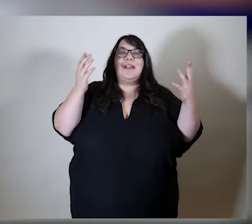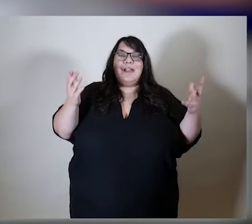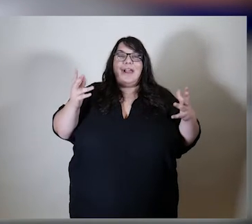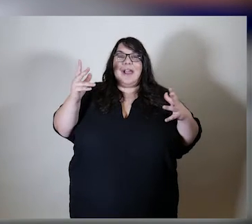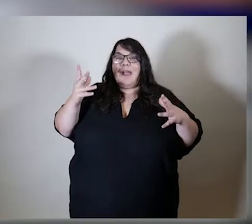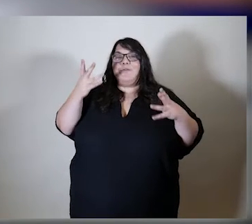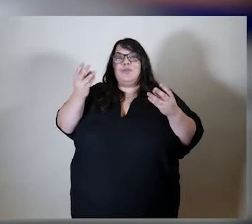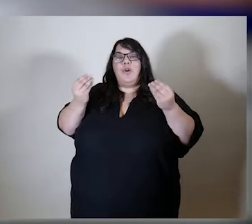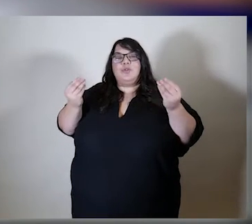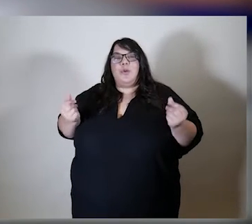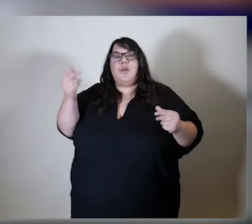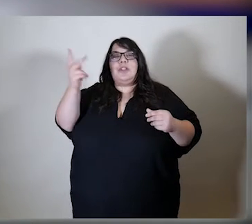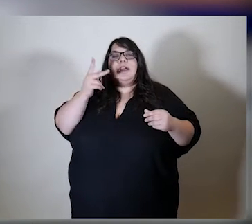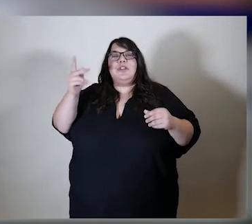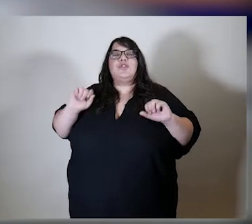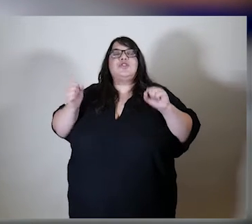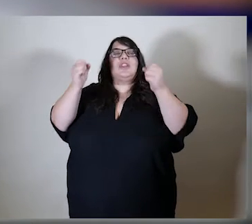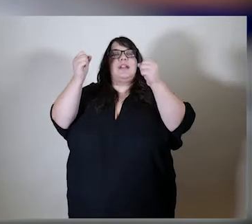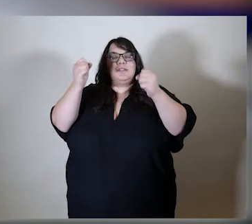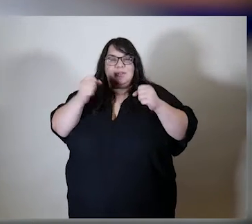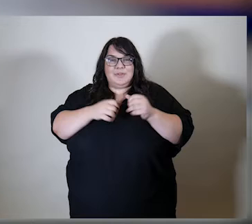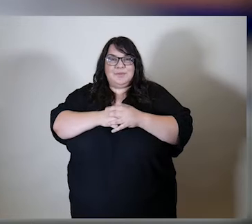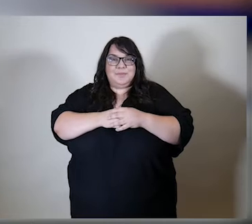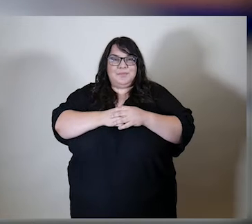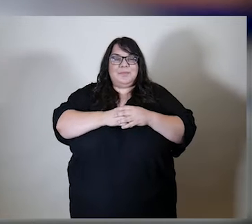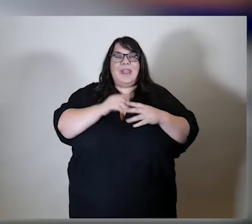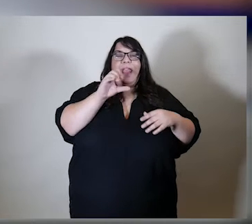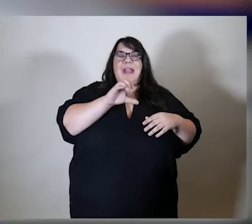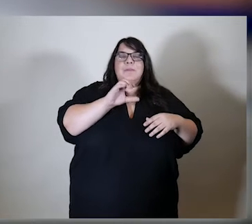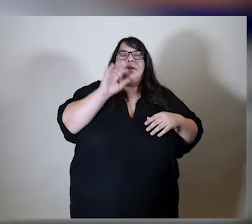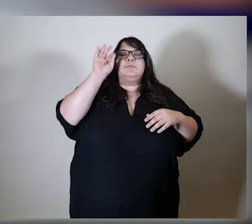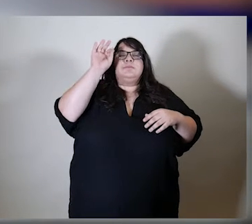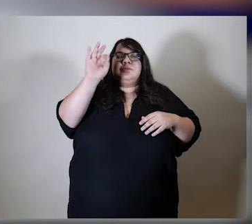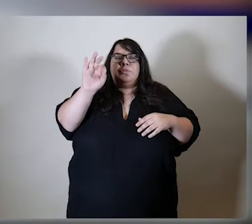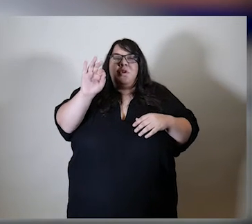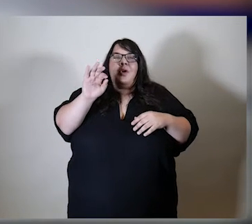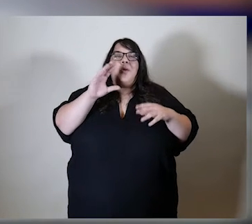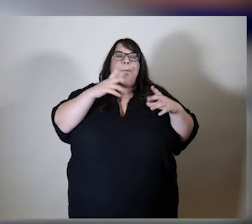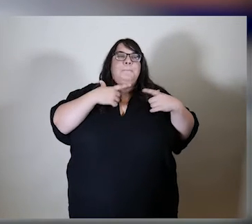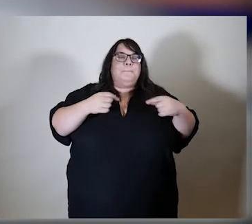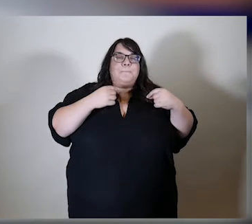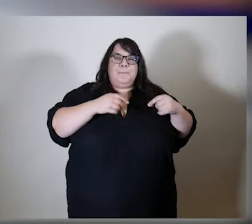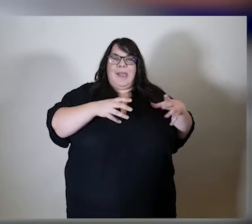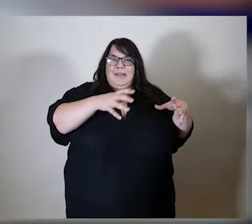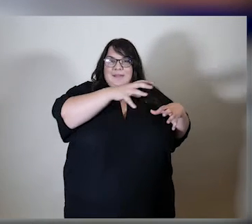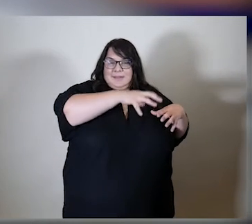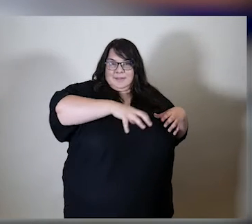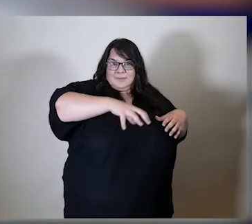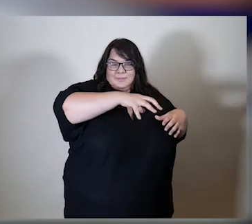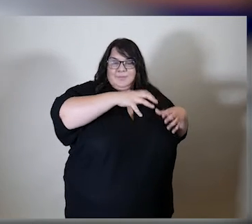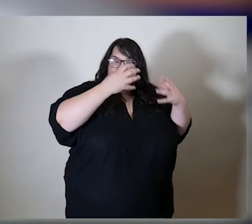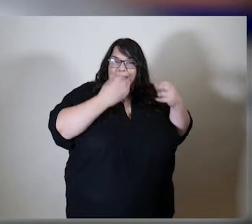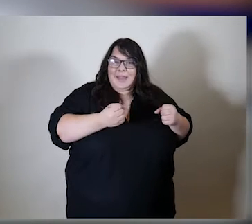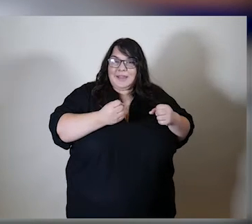είναι κοινωνικο-συνδικαλιστικός. Η ΕΛΕΠΑ προσπαθεί με κάθε τρόπο, μέσω των μελών της τοπικής διοικούσης